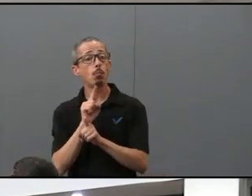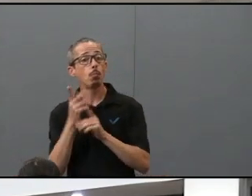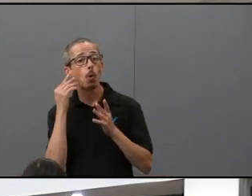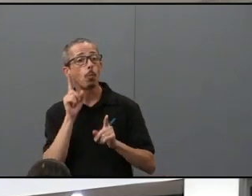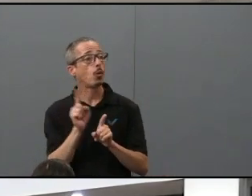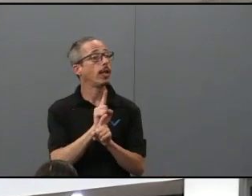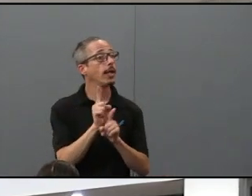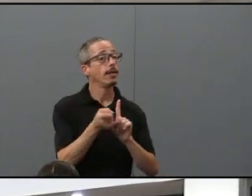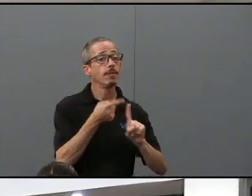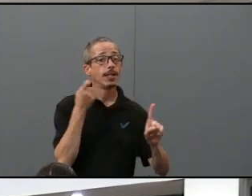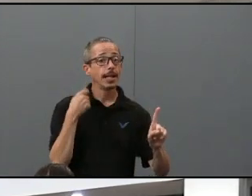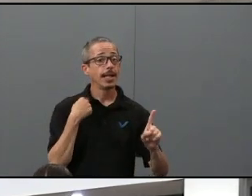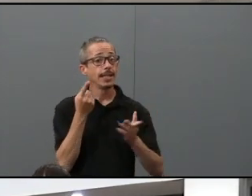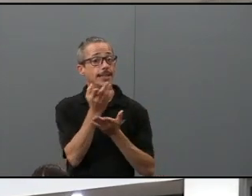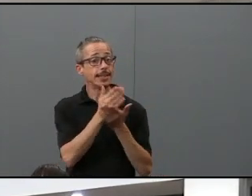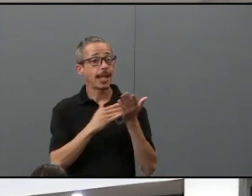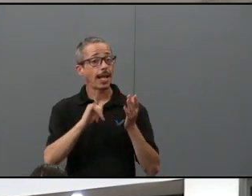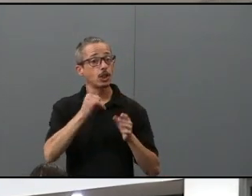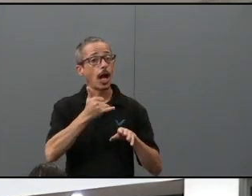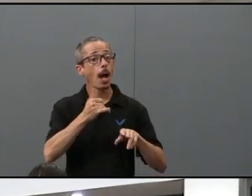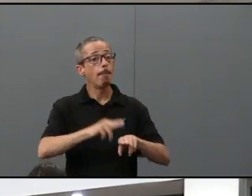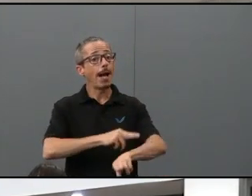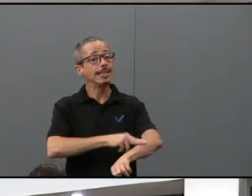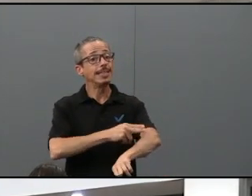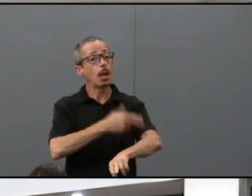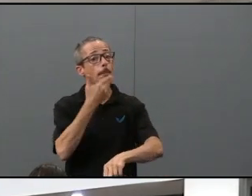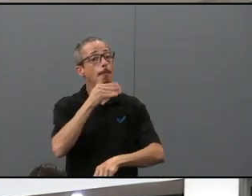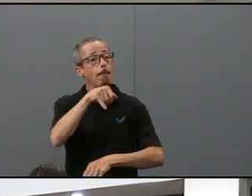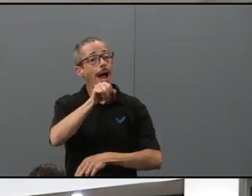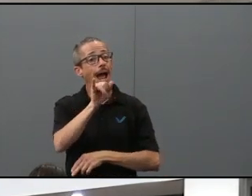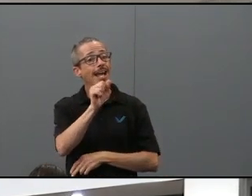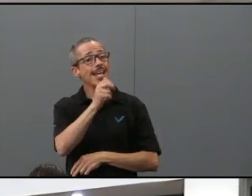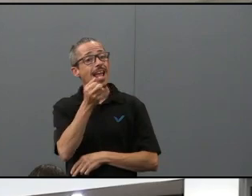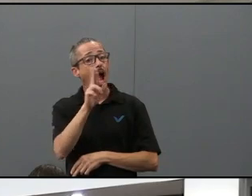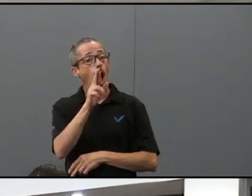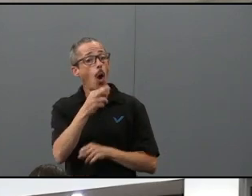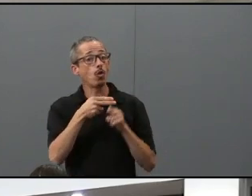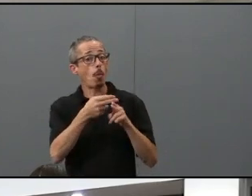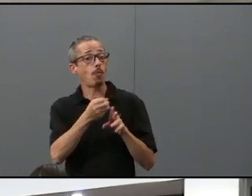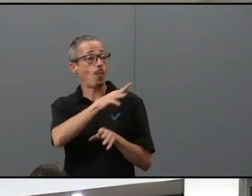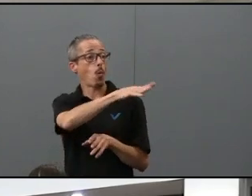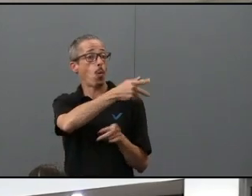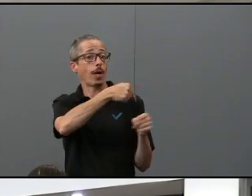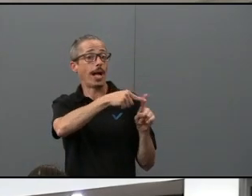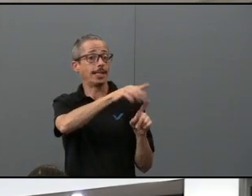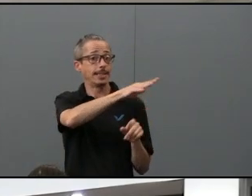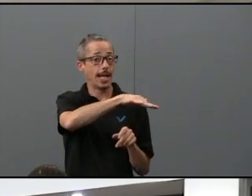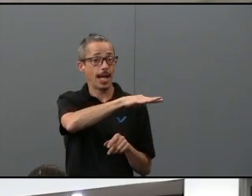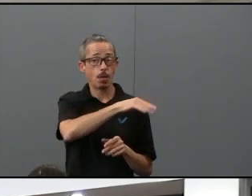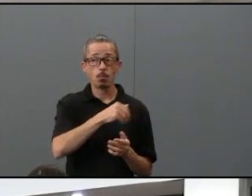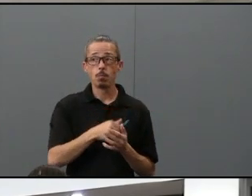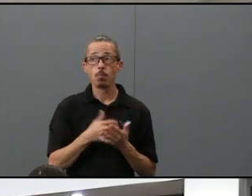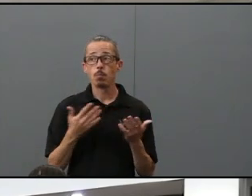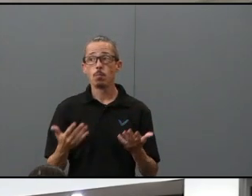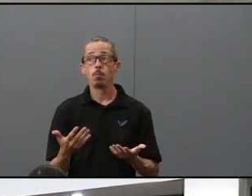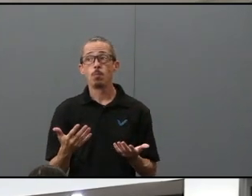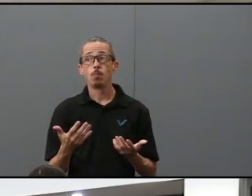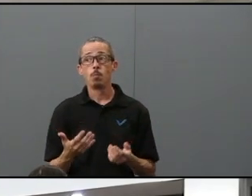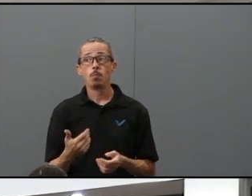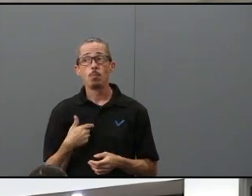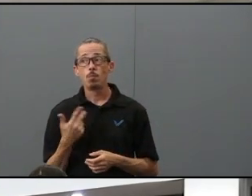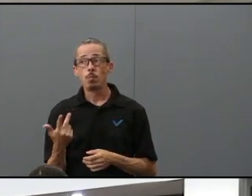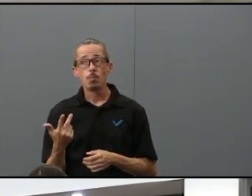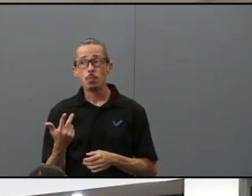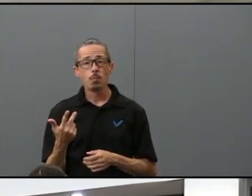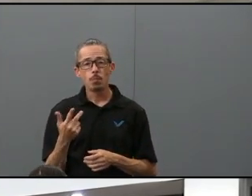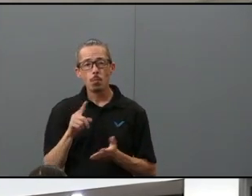ISU du district Jean-Baptiste meilleur nouvellement nommé alors moi ce que je voulais là c'est d'avoir peut-être à